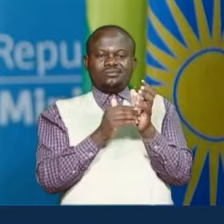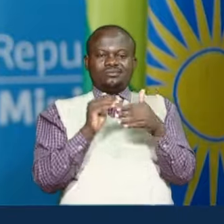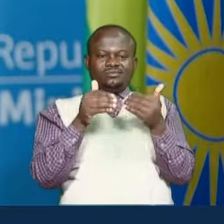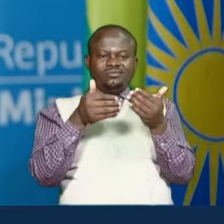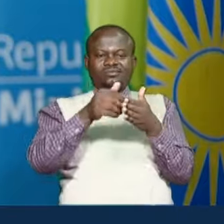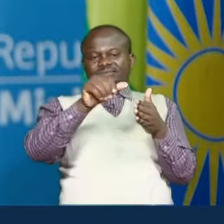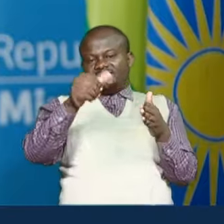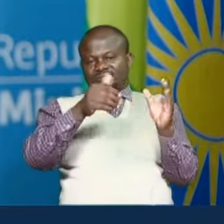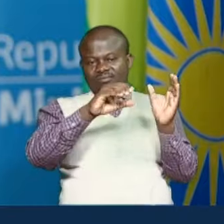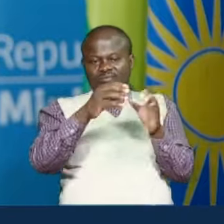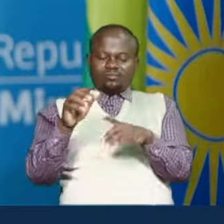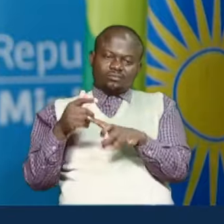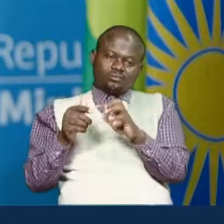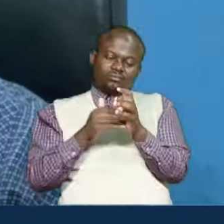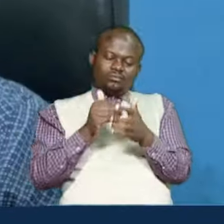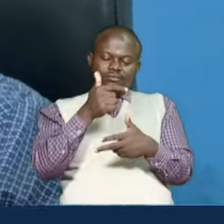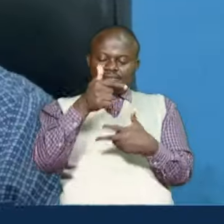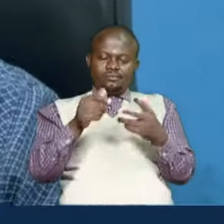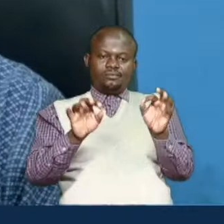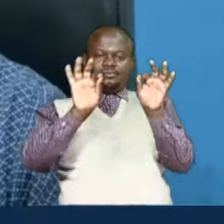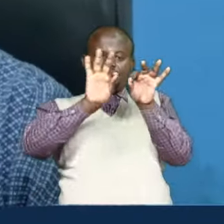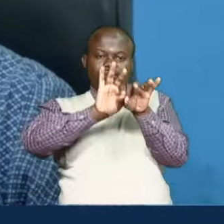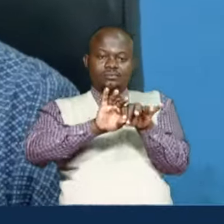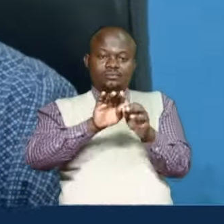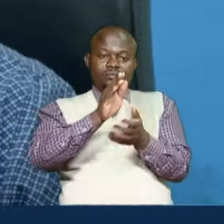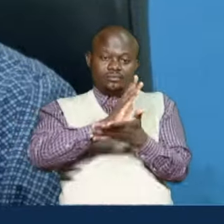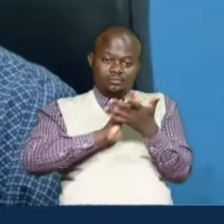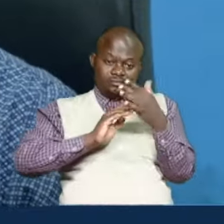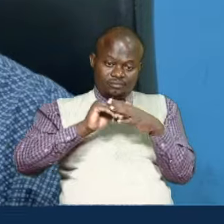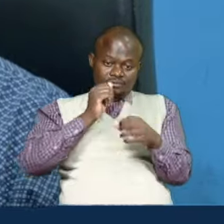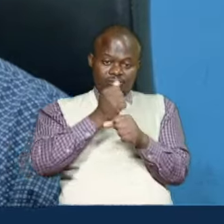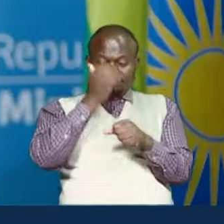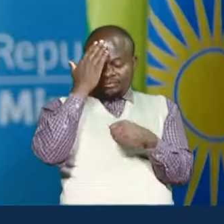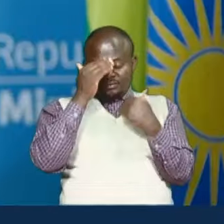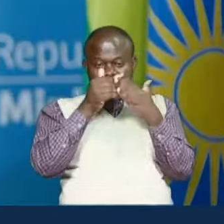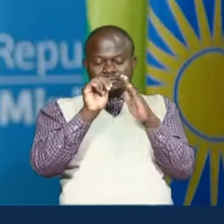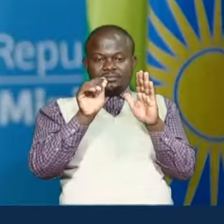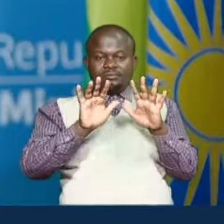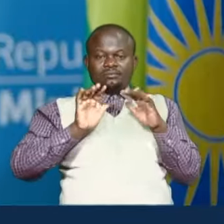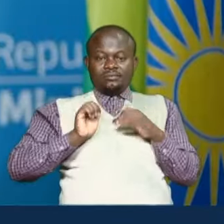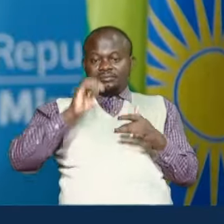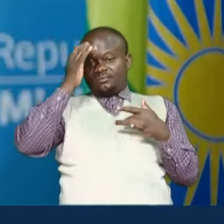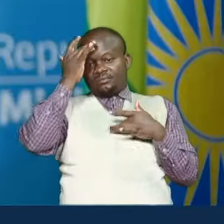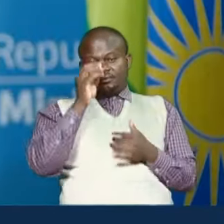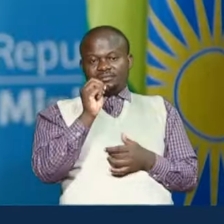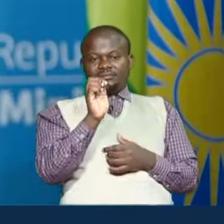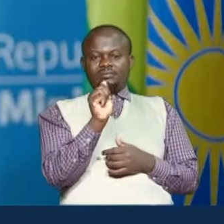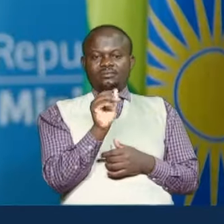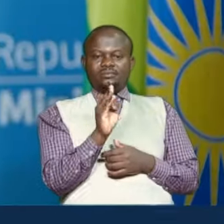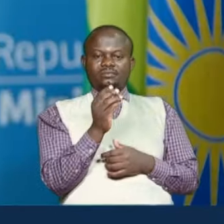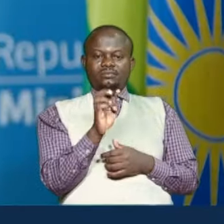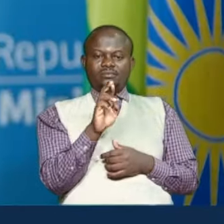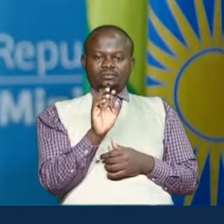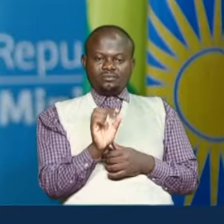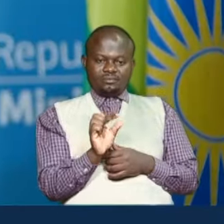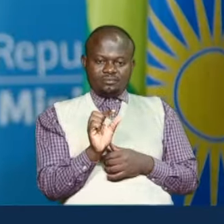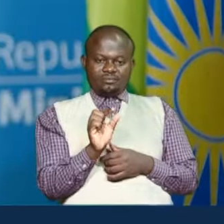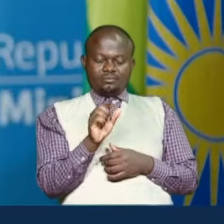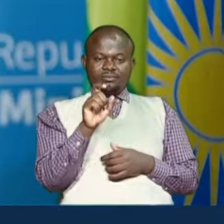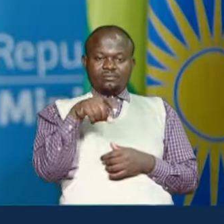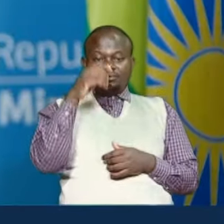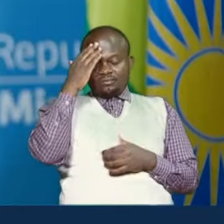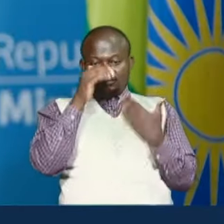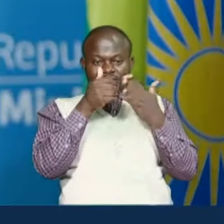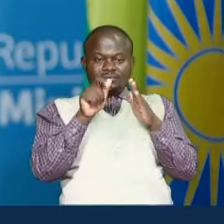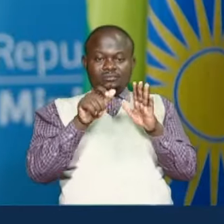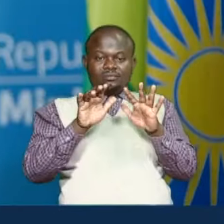bindi byiciro ariko ibyo ni byo by'ingenzi dore rero bimwe mu byo wakora kugira ngo wirinde iki cyorezo cya Marburg. Icya mbere ni ukumenya ko ugomba